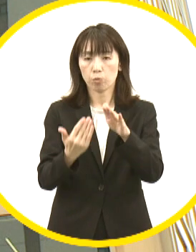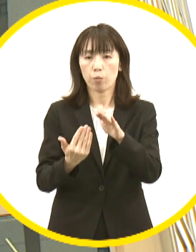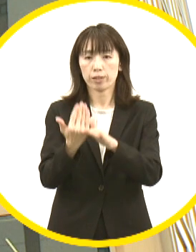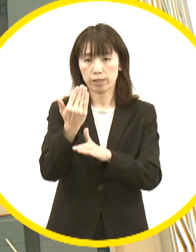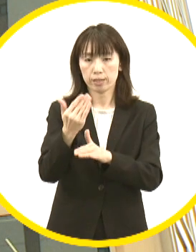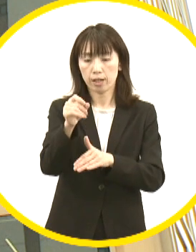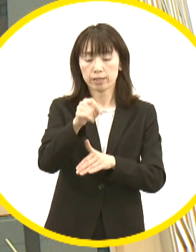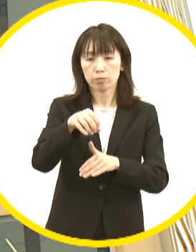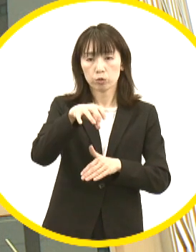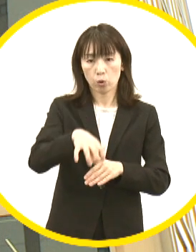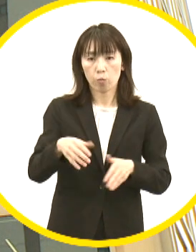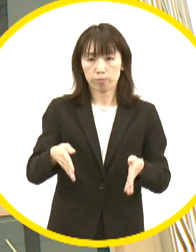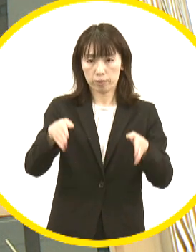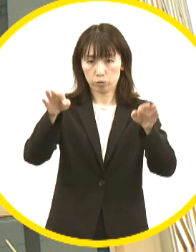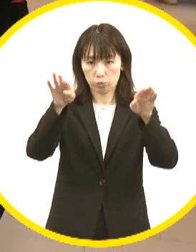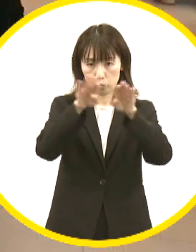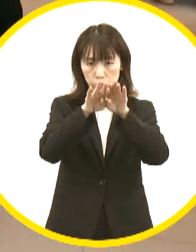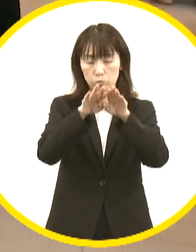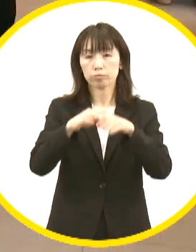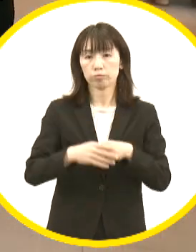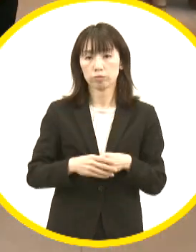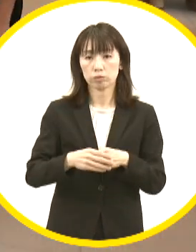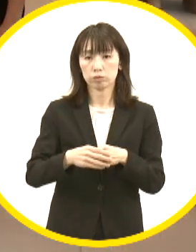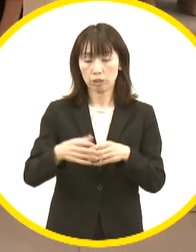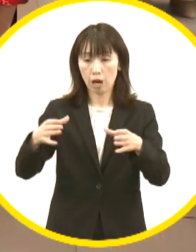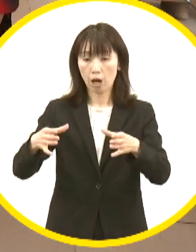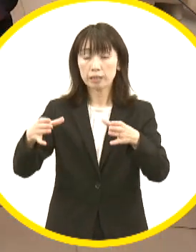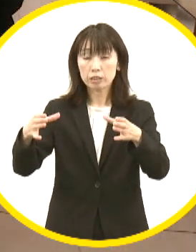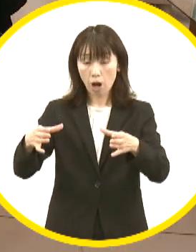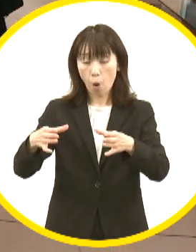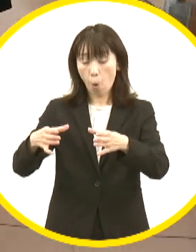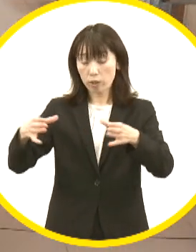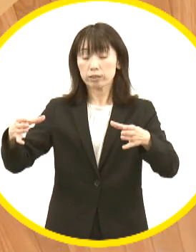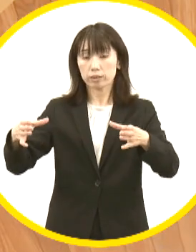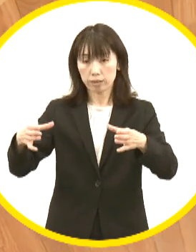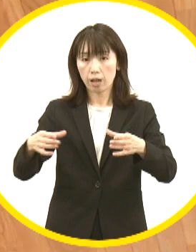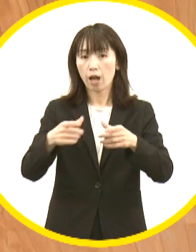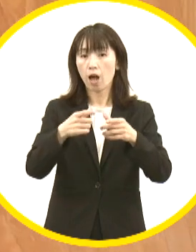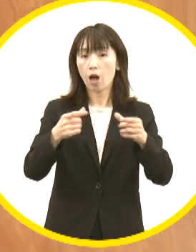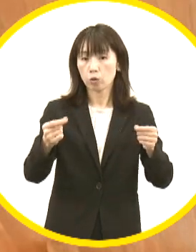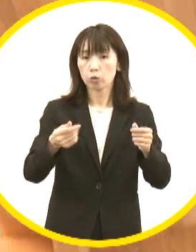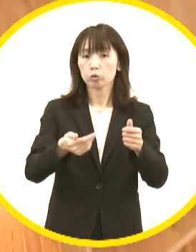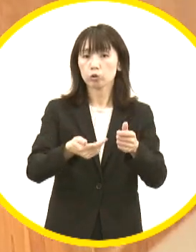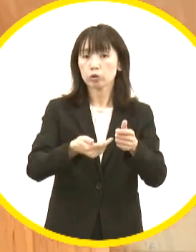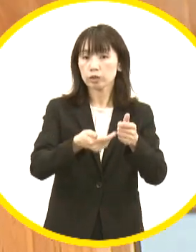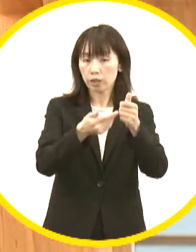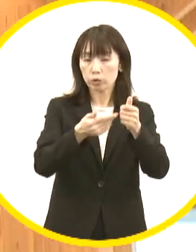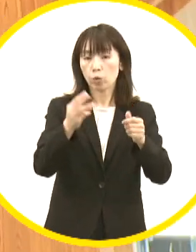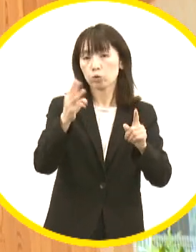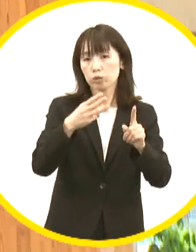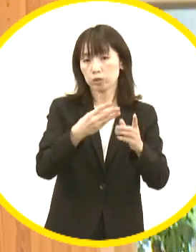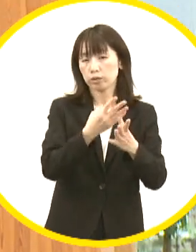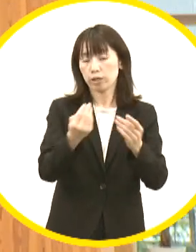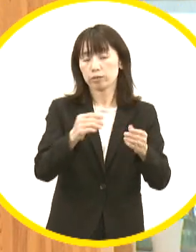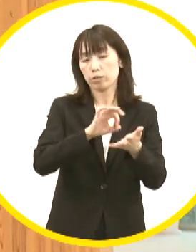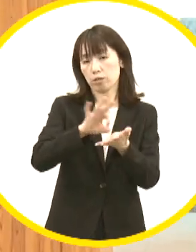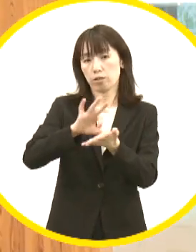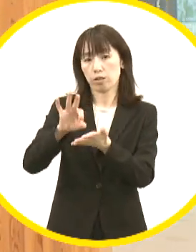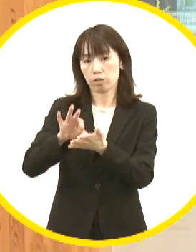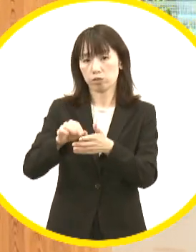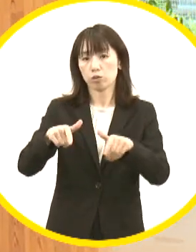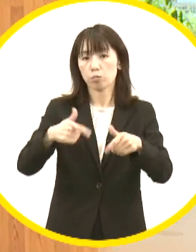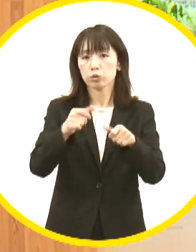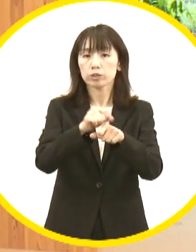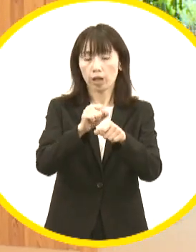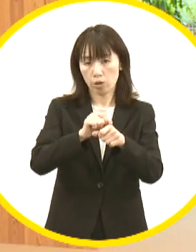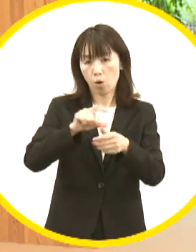オフィスビルなんです。 お、大きいですね、この柱とか。 そうですね、国産の杉をすごく使ったビルになってまして、木材